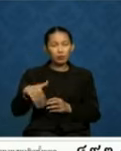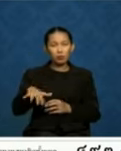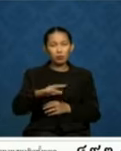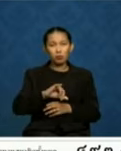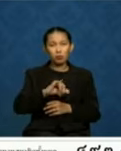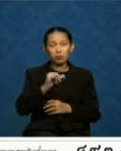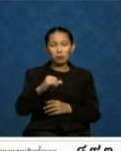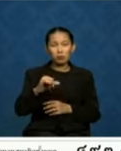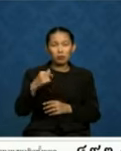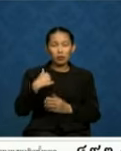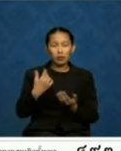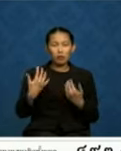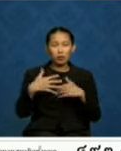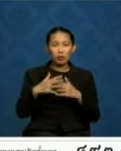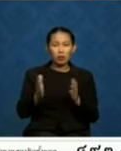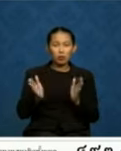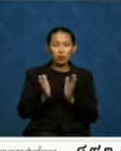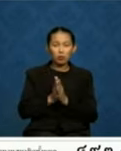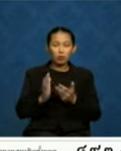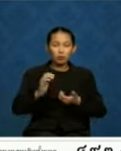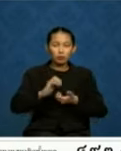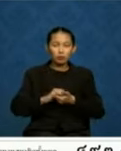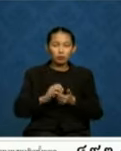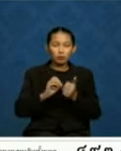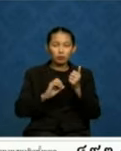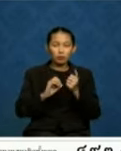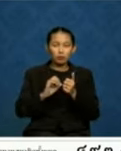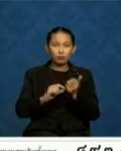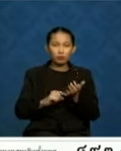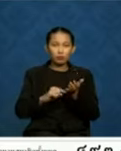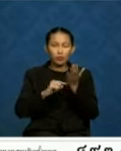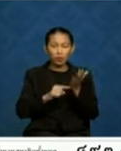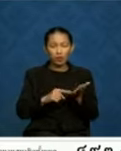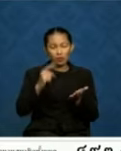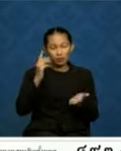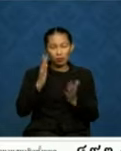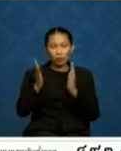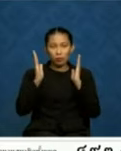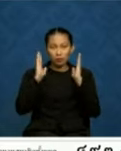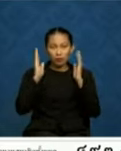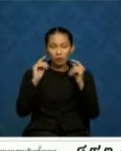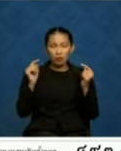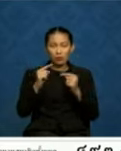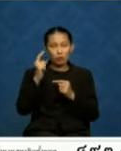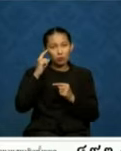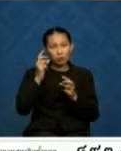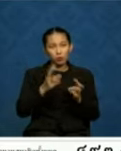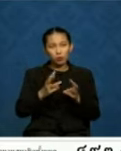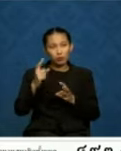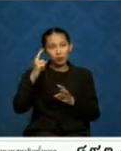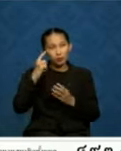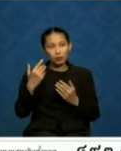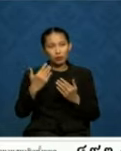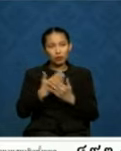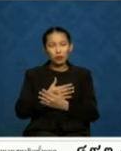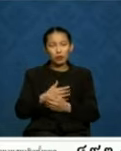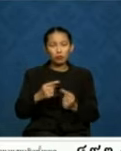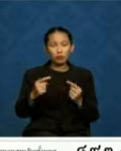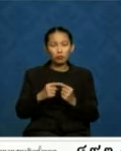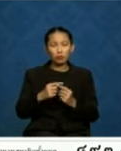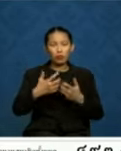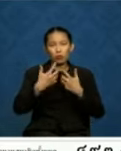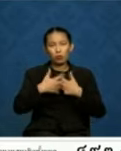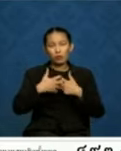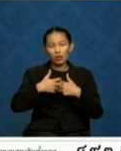จจะร่วมกันเสนอทางรัฐบาลนะครับหรือประชาสัมพันธ์ให้มีการเปลี่ยนแนวคิดในเรื่องของการมองอุตสาห